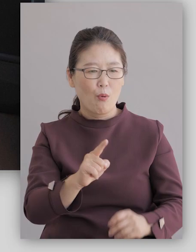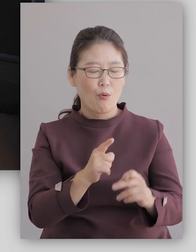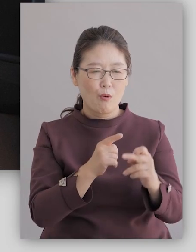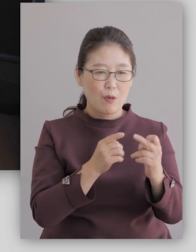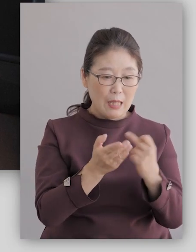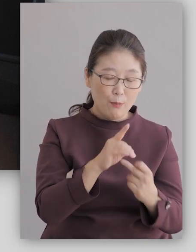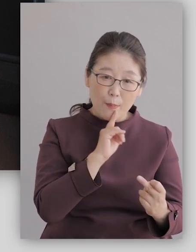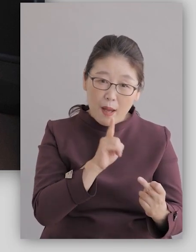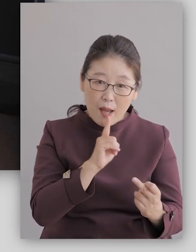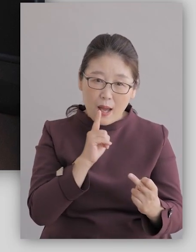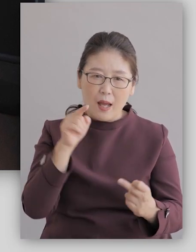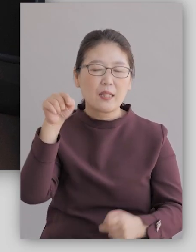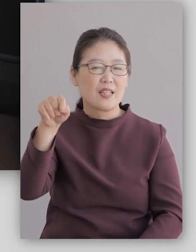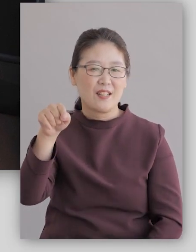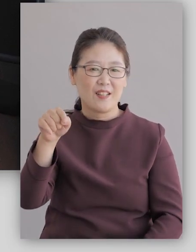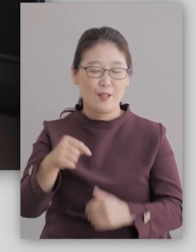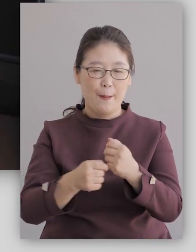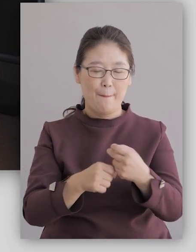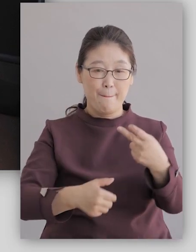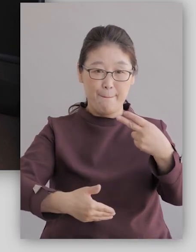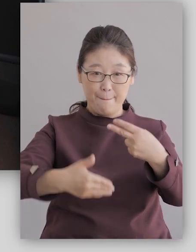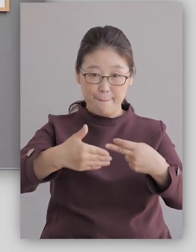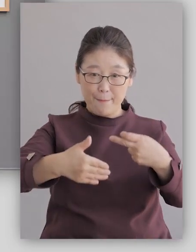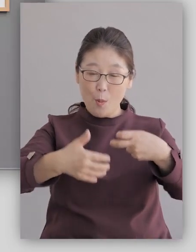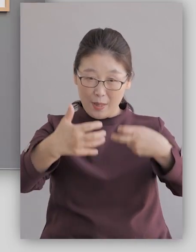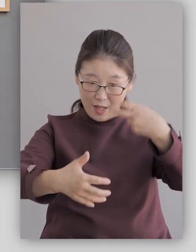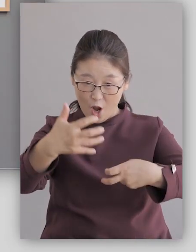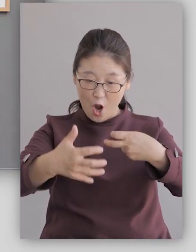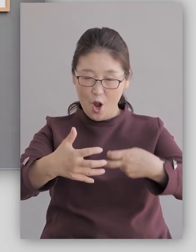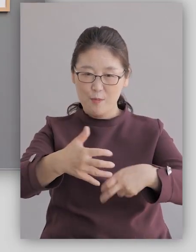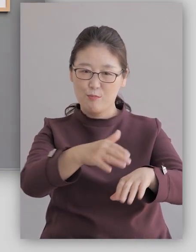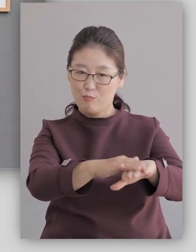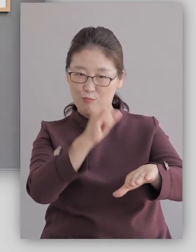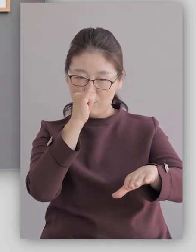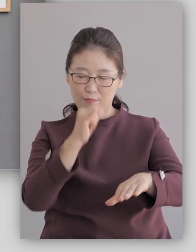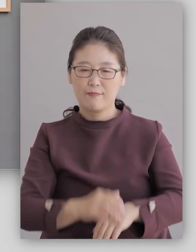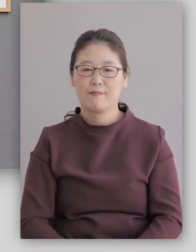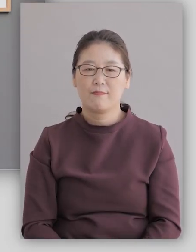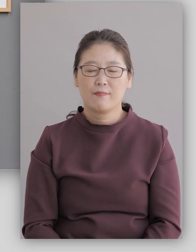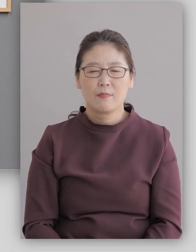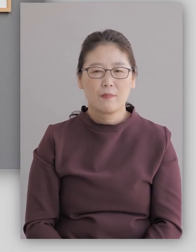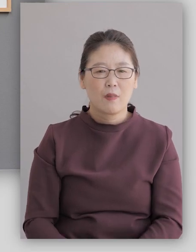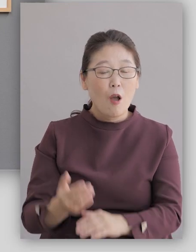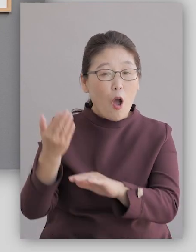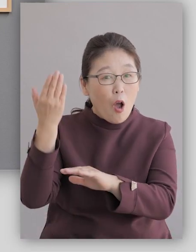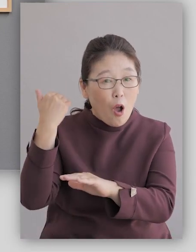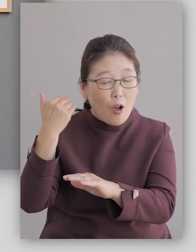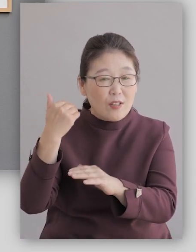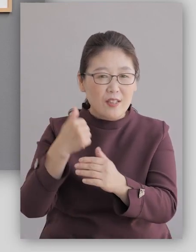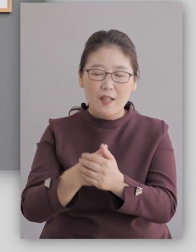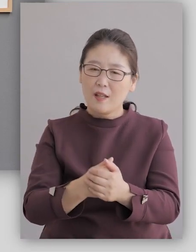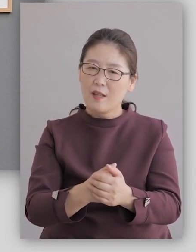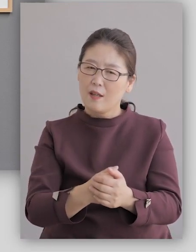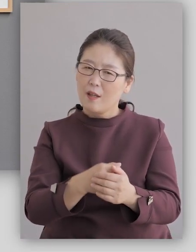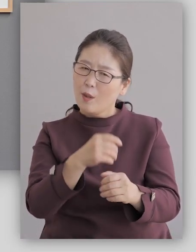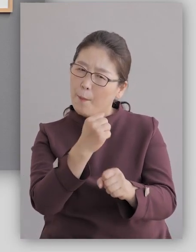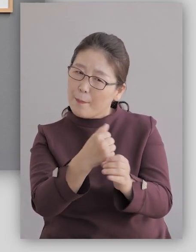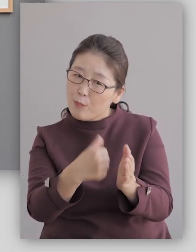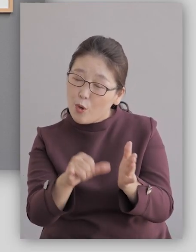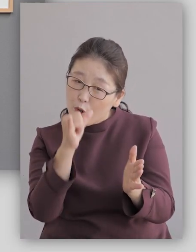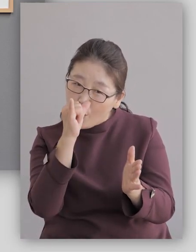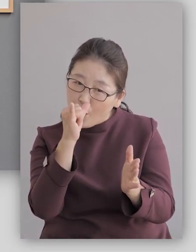작품이 미디어 작품으로 살펴볼 수 있습니다. 그 당시의 작품은 없었나요? 찾아낼